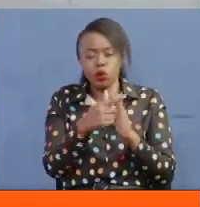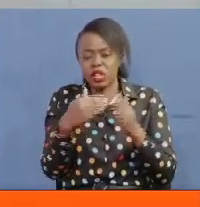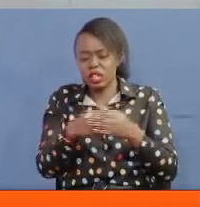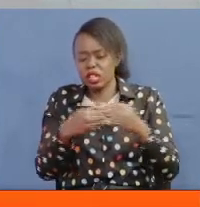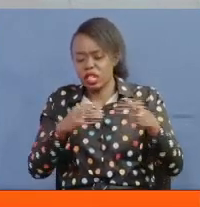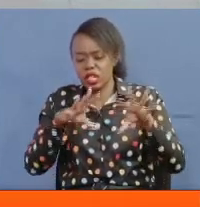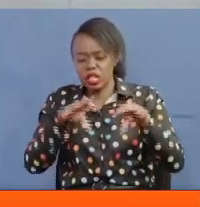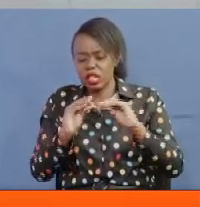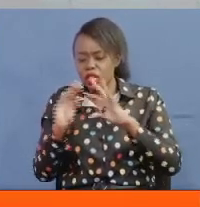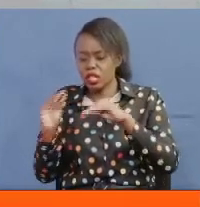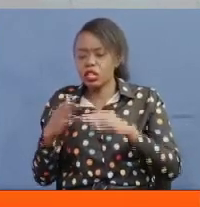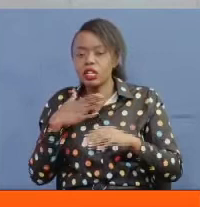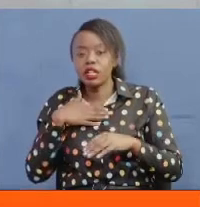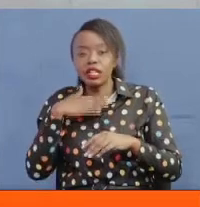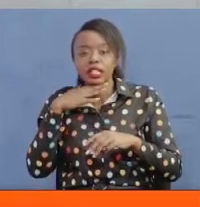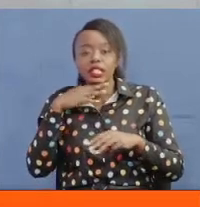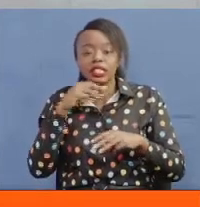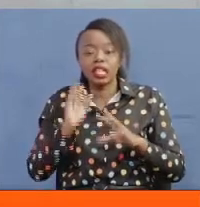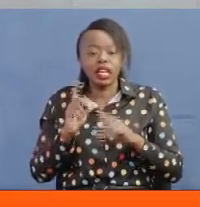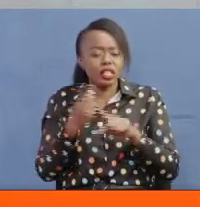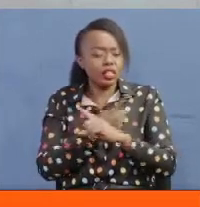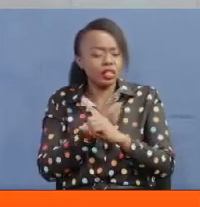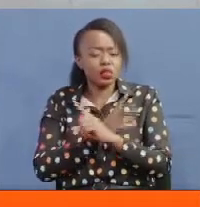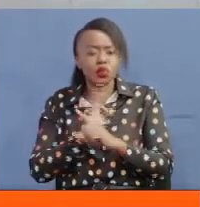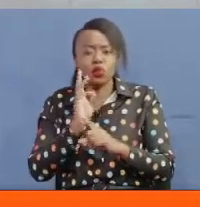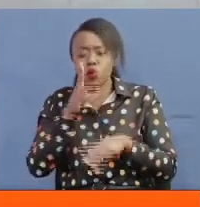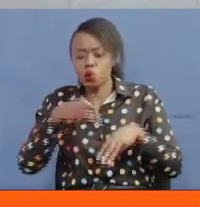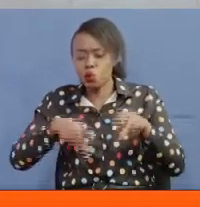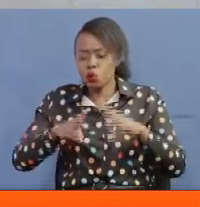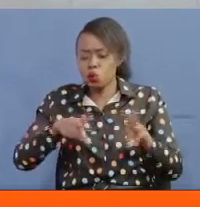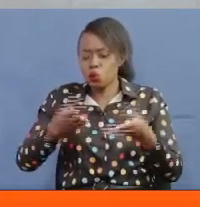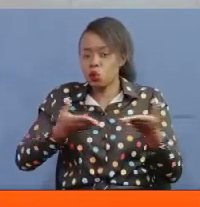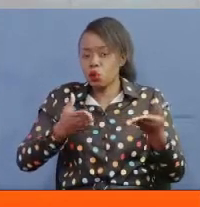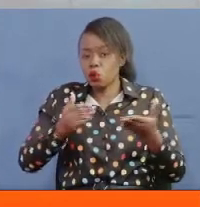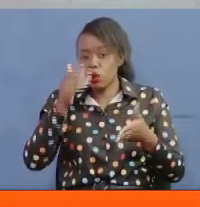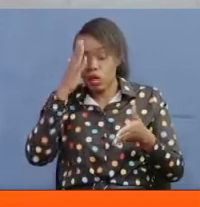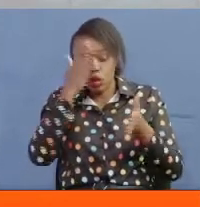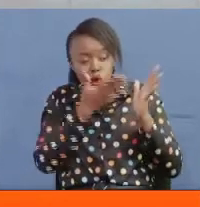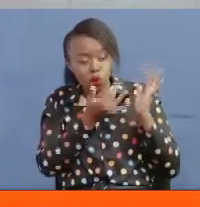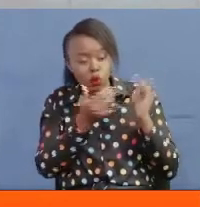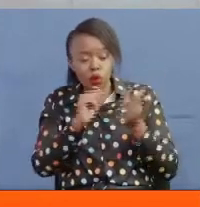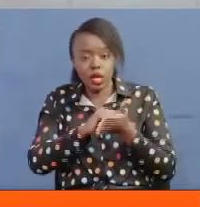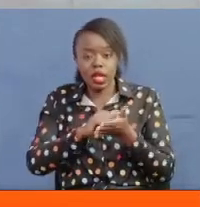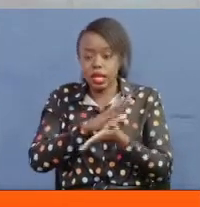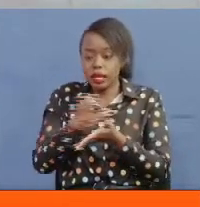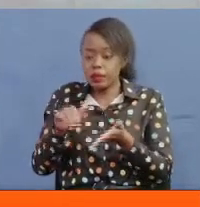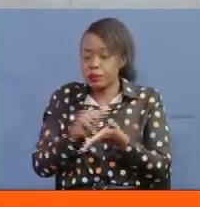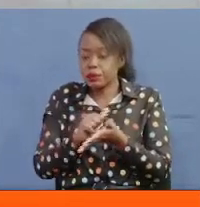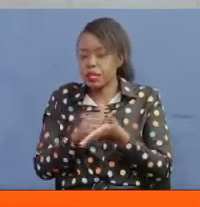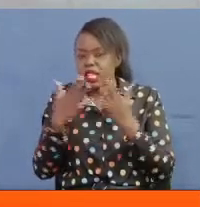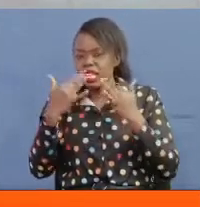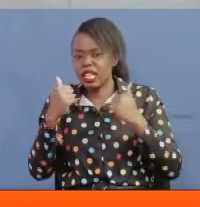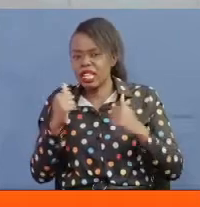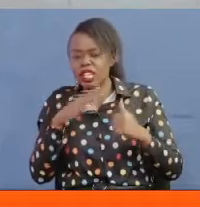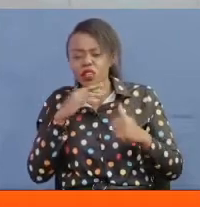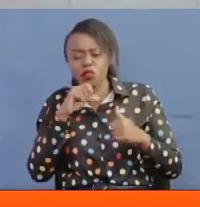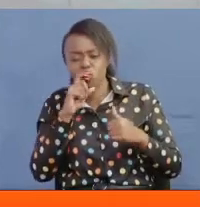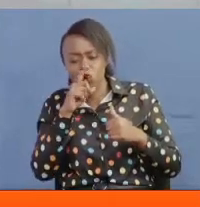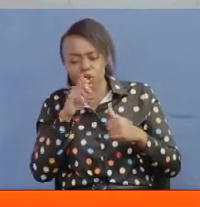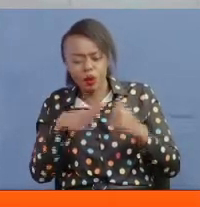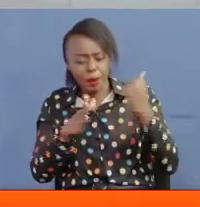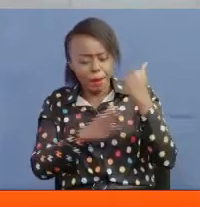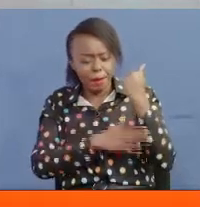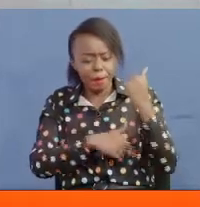wao kufariki katika njia tatanishi wakiwa malishoni. Inashukiwa kuwa eneo hilo limetiwa sumu na watu wenye nia